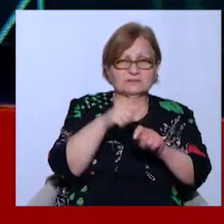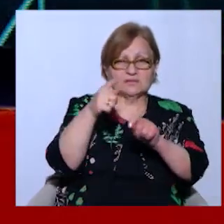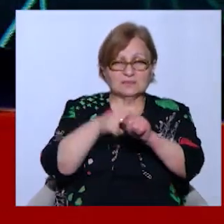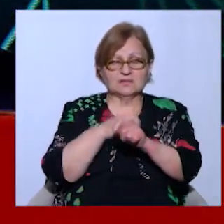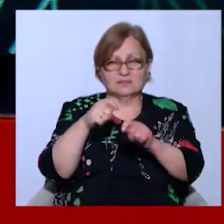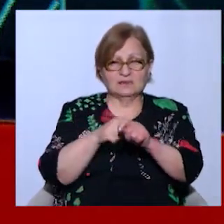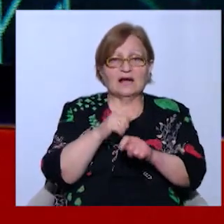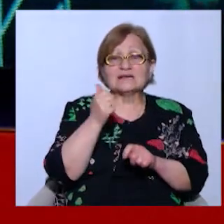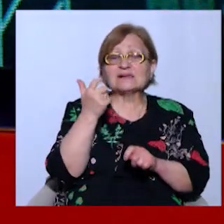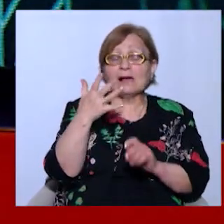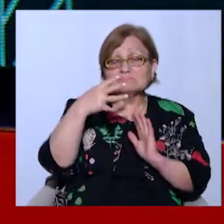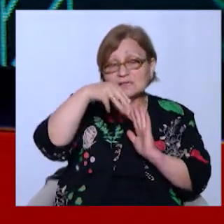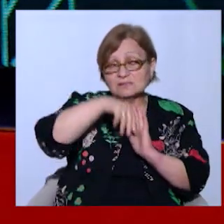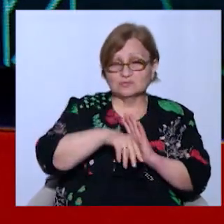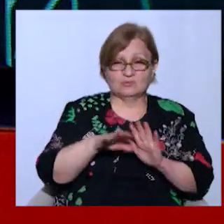ესეთი ჩაეტევა?